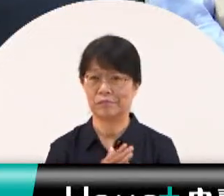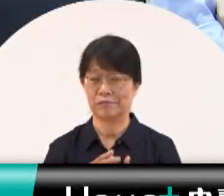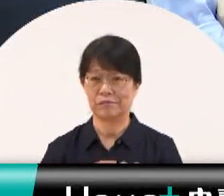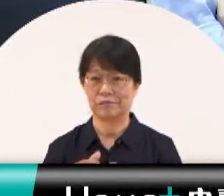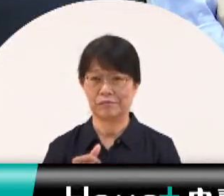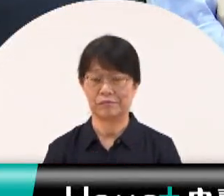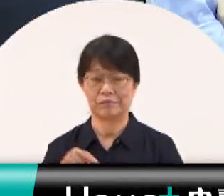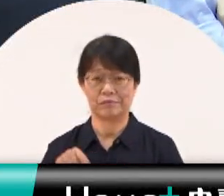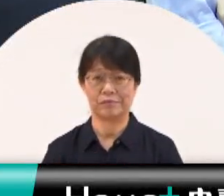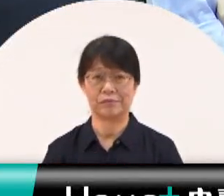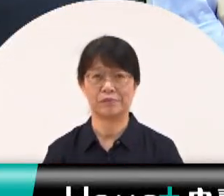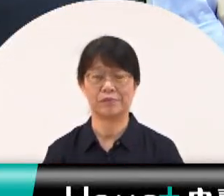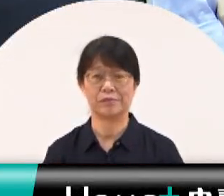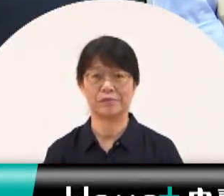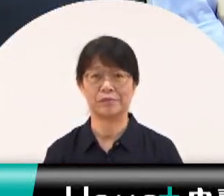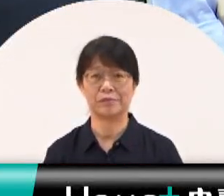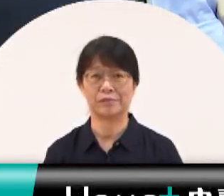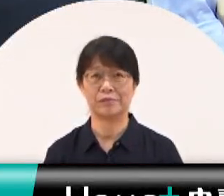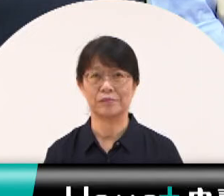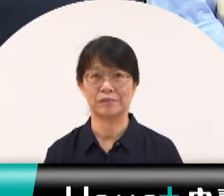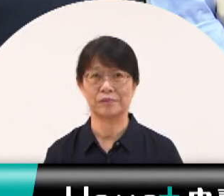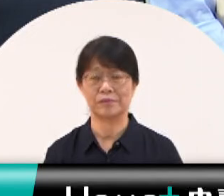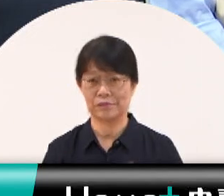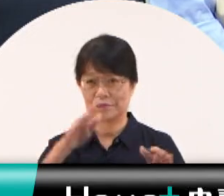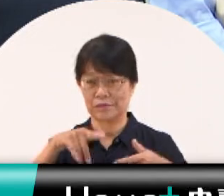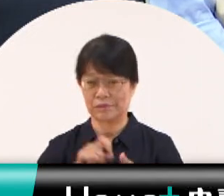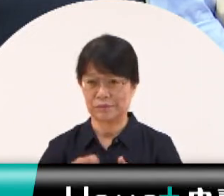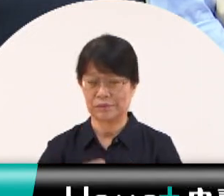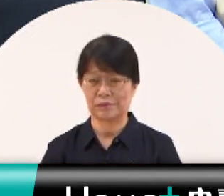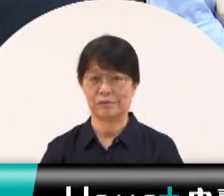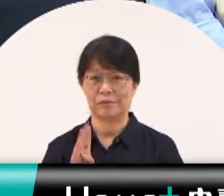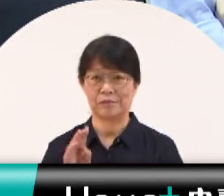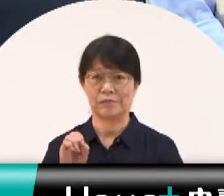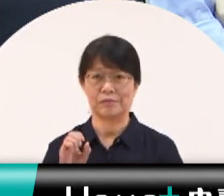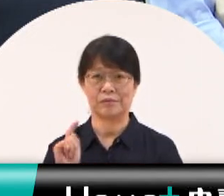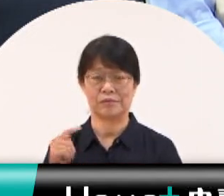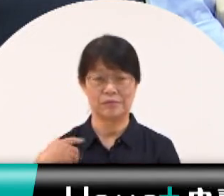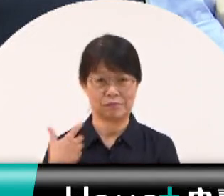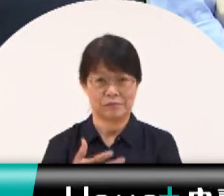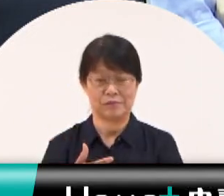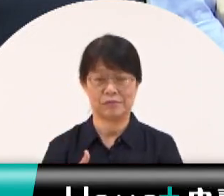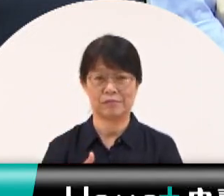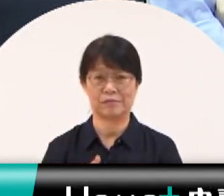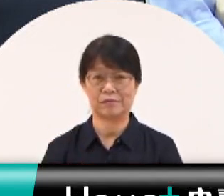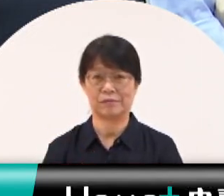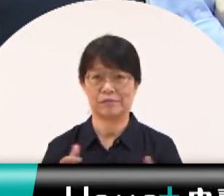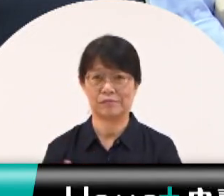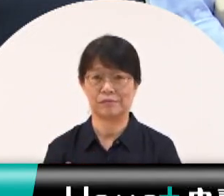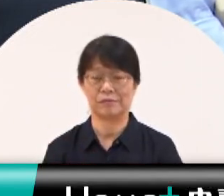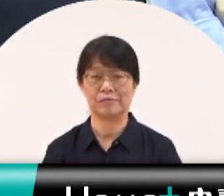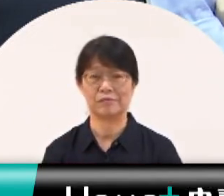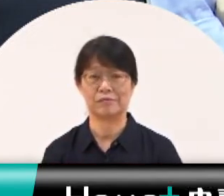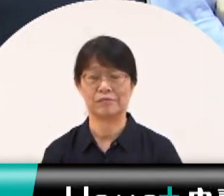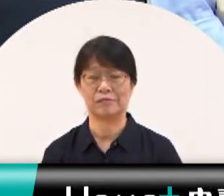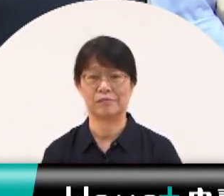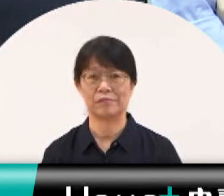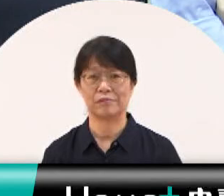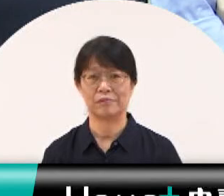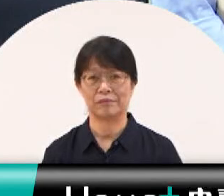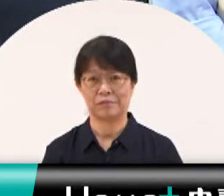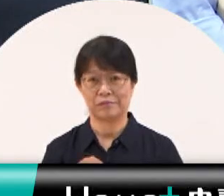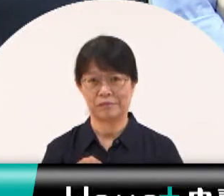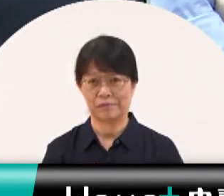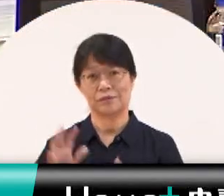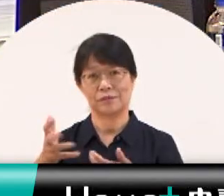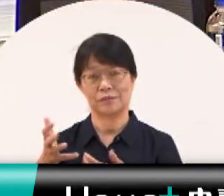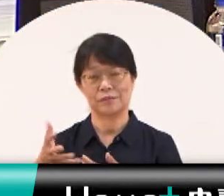经是在招商中，在 BOT， 而且已经有这个潜在厂商，所以我相信这个孵出来的机会